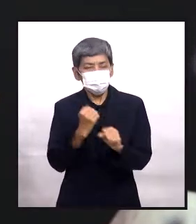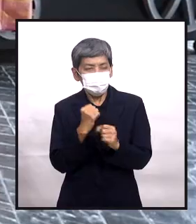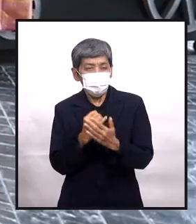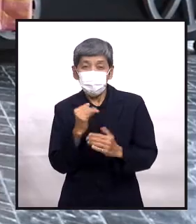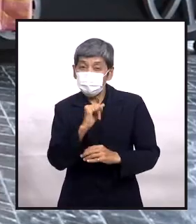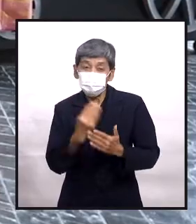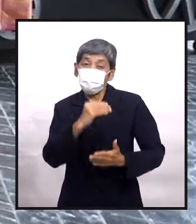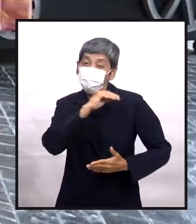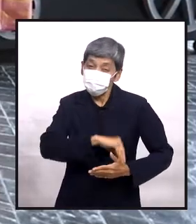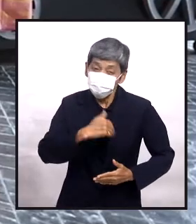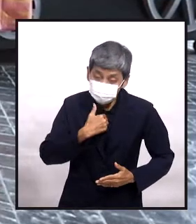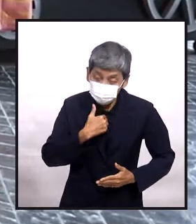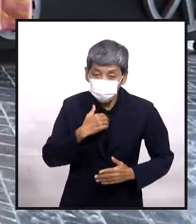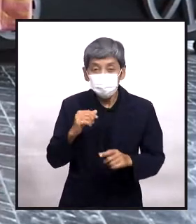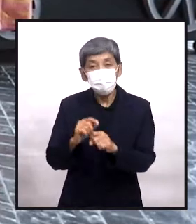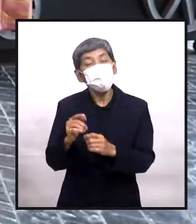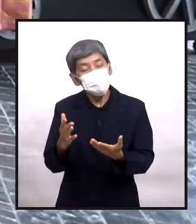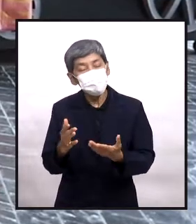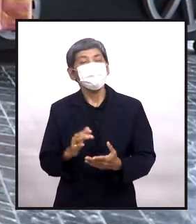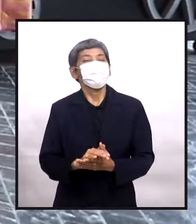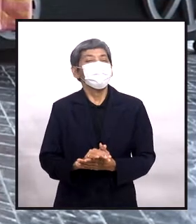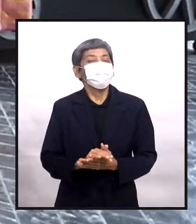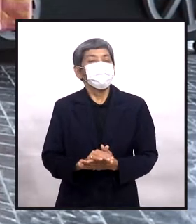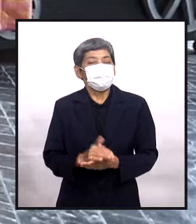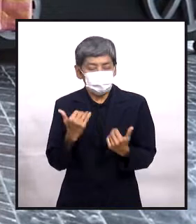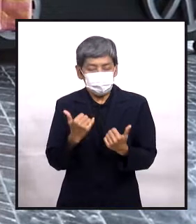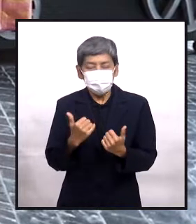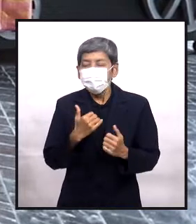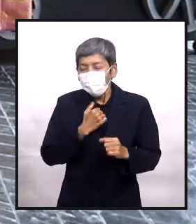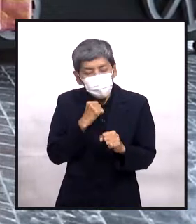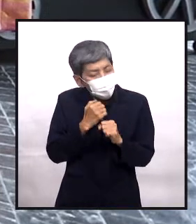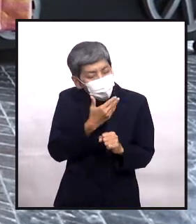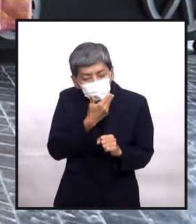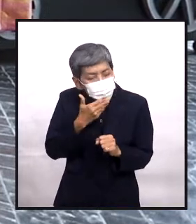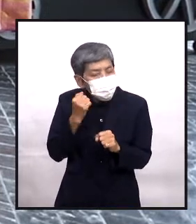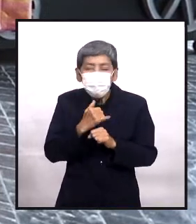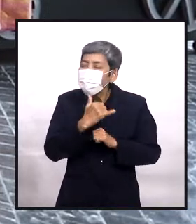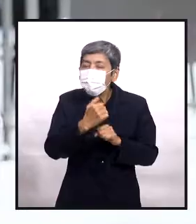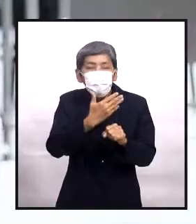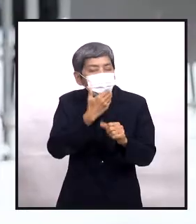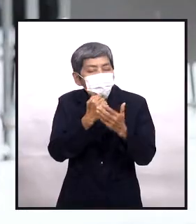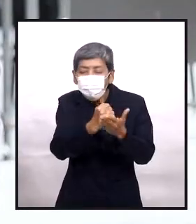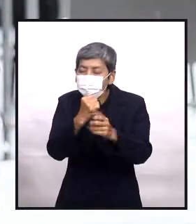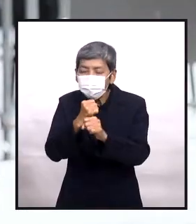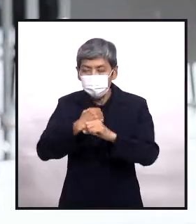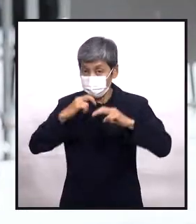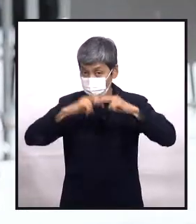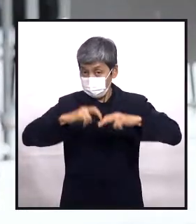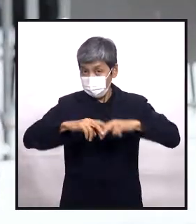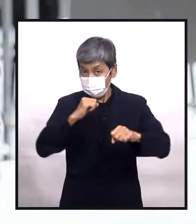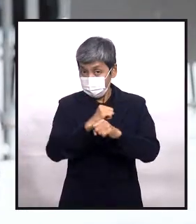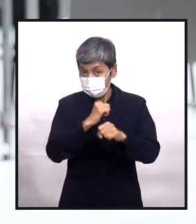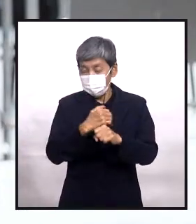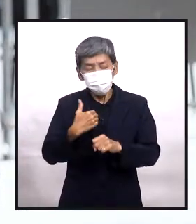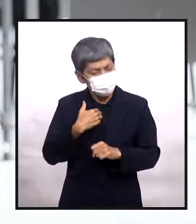ริตคนใคร่ถึงจะท้องก่อนแต่งอะไรแบบอย่างนั้นแล้วก็เร่งทำความดีถ้าตัดไปทุกที่เลยแล้วเราก็เลยทำวิจัยออกมาว่าตกล